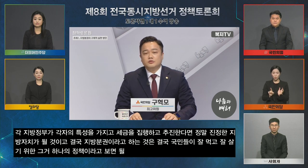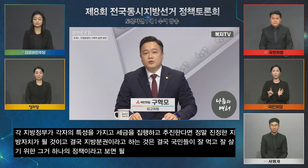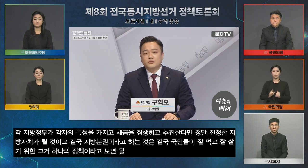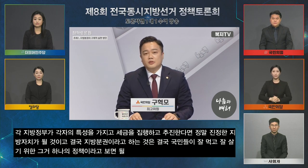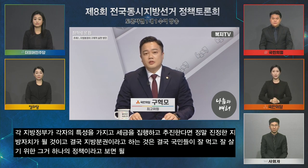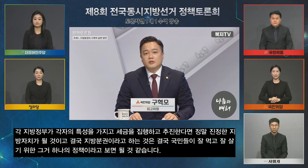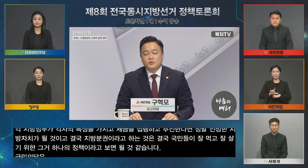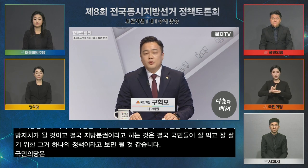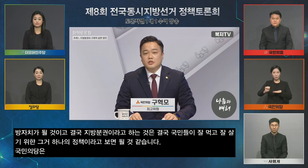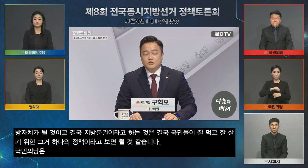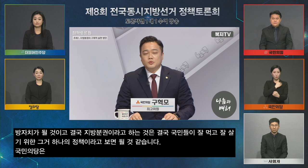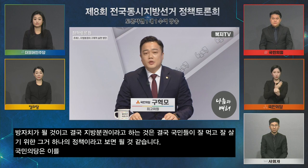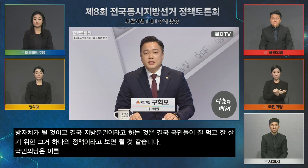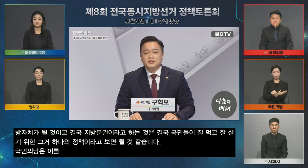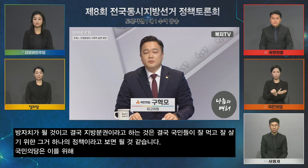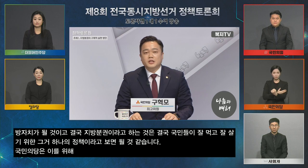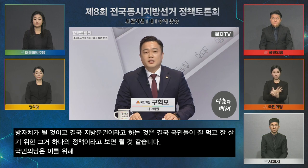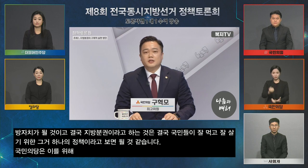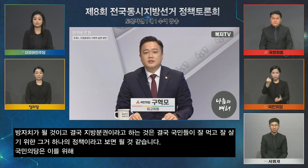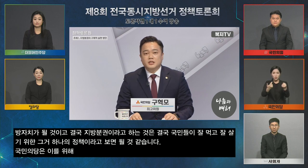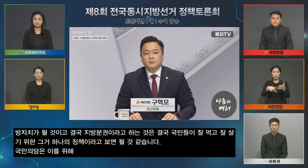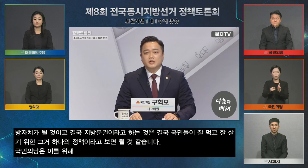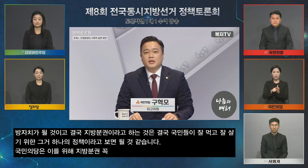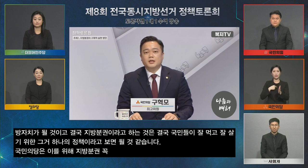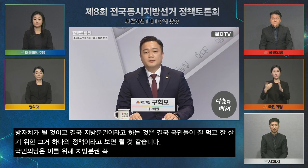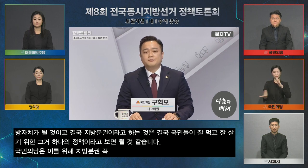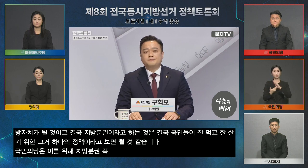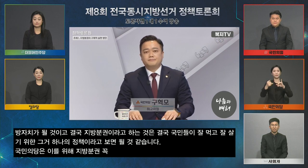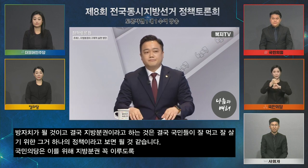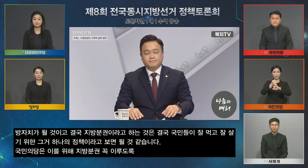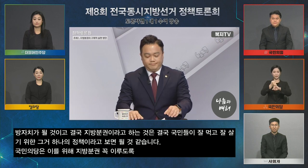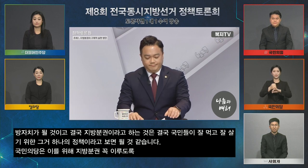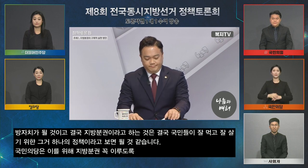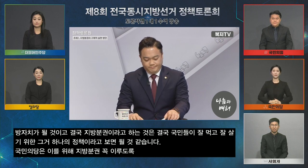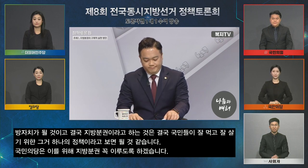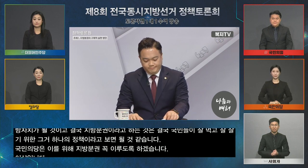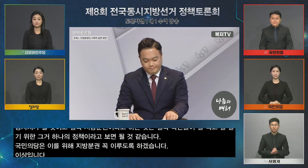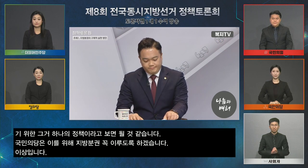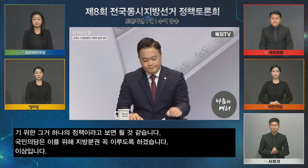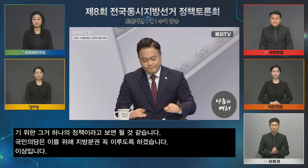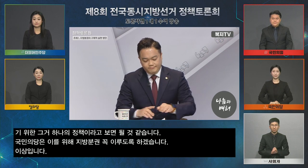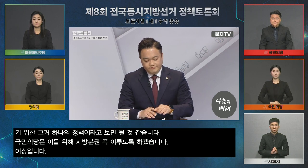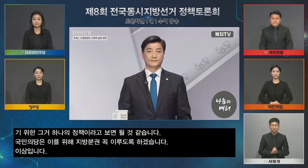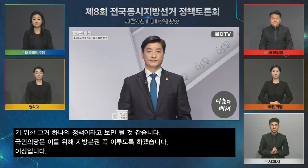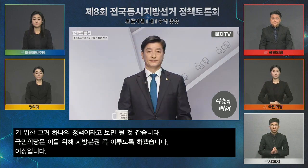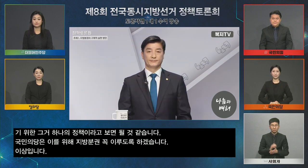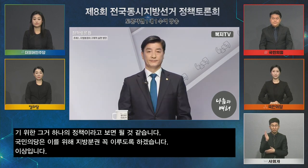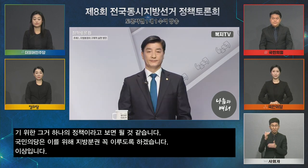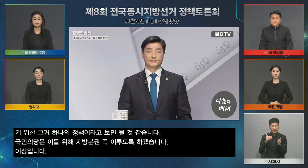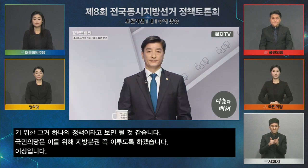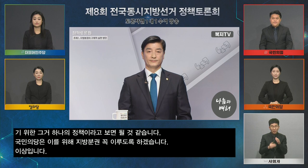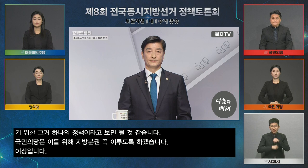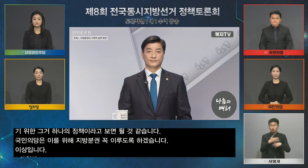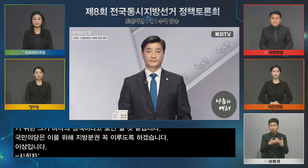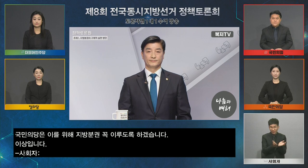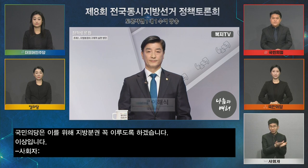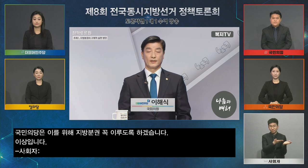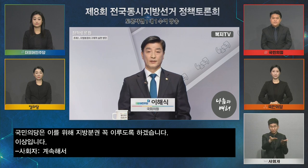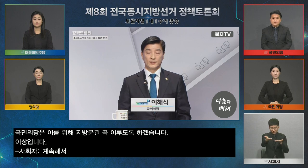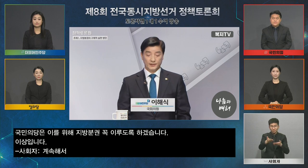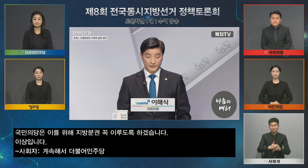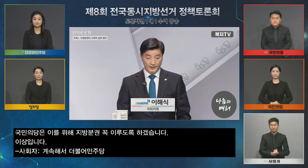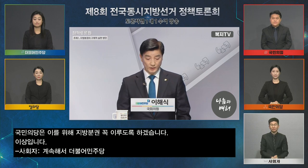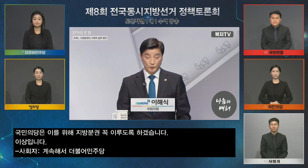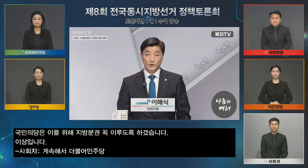지방분권 꼭 이루도록 하겠습니다. 이상입니다. 네, 계속해서 더불어민주당 이해식 의원 답변해 주십시오.